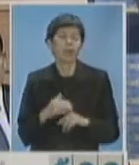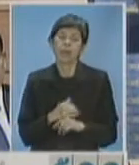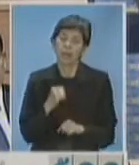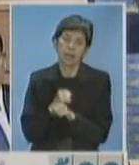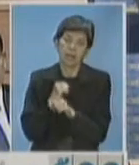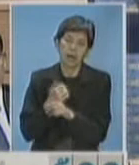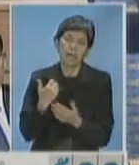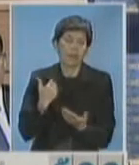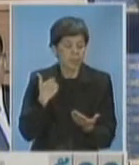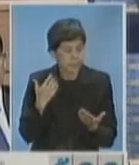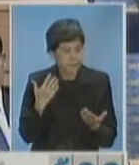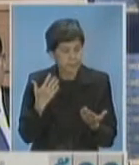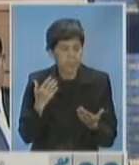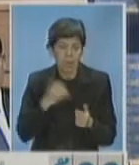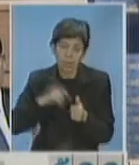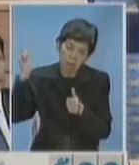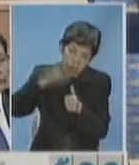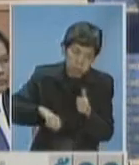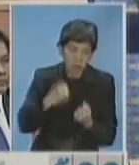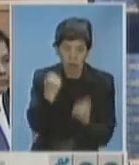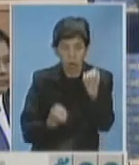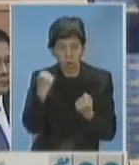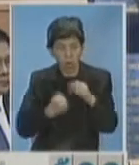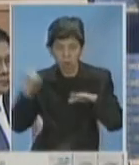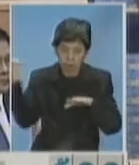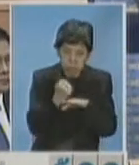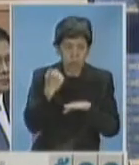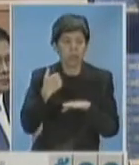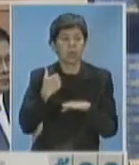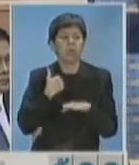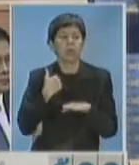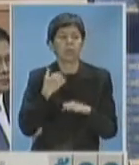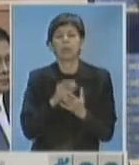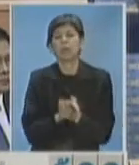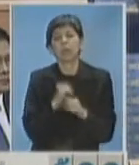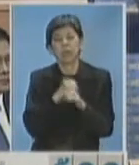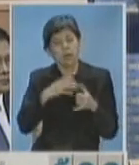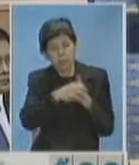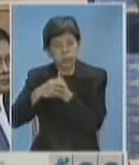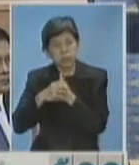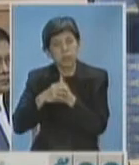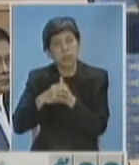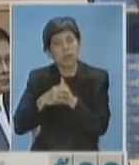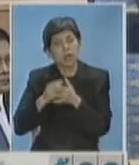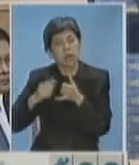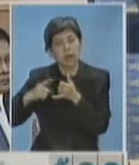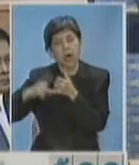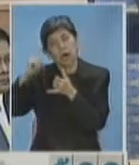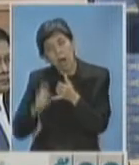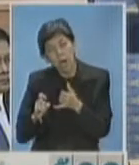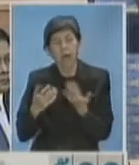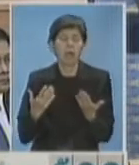ตีหัวถูกทุบรถแม้กระทั่งถูกอุ้มไปฆ่าอย่างคุณเอกยุทธ์อัญชันบุตร